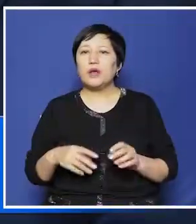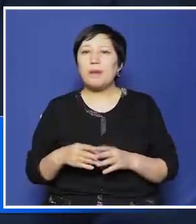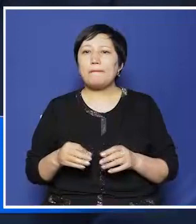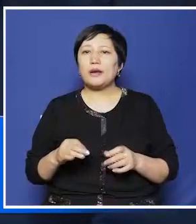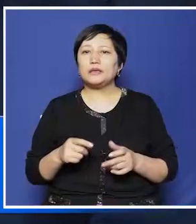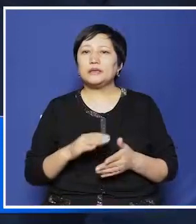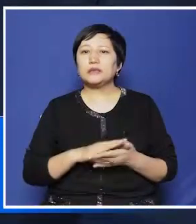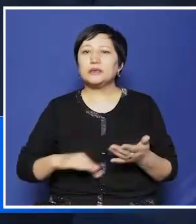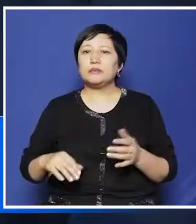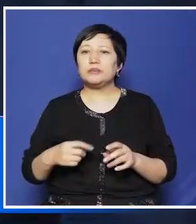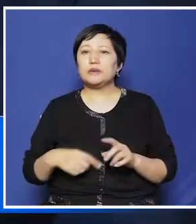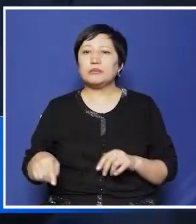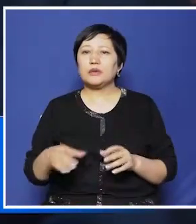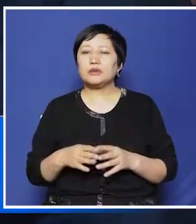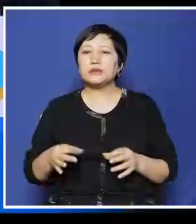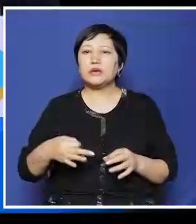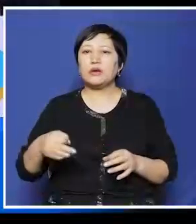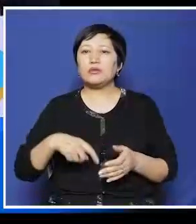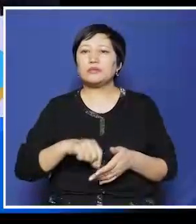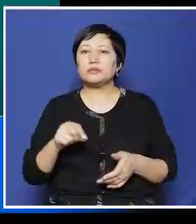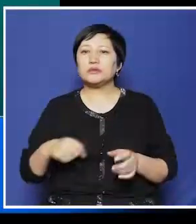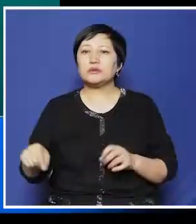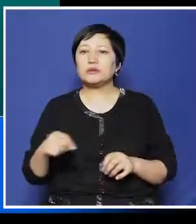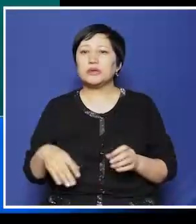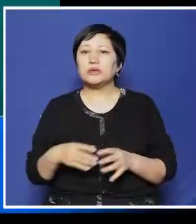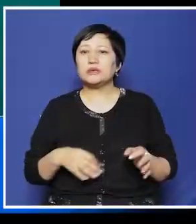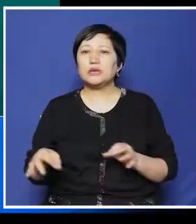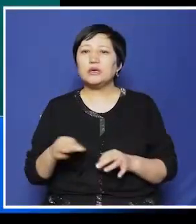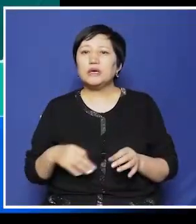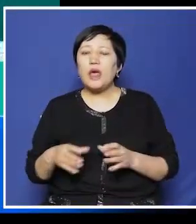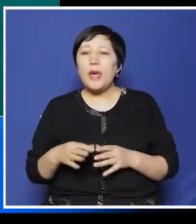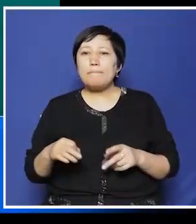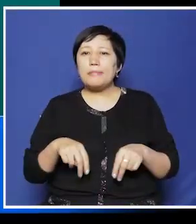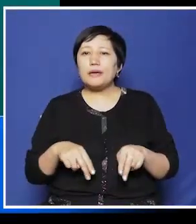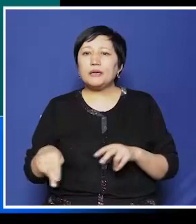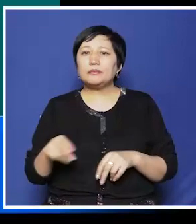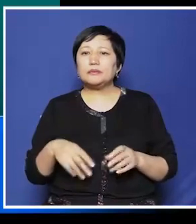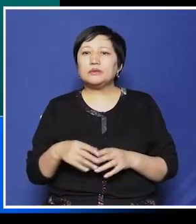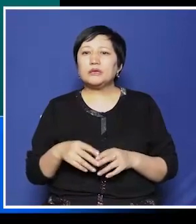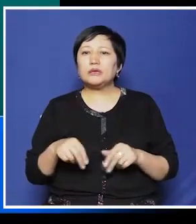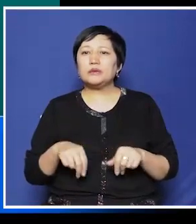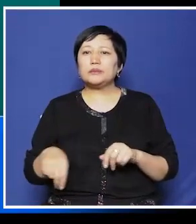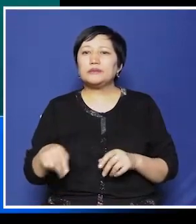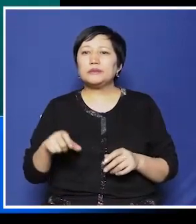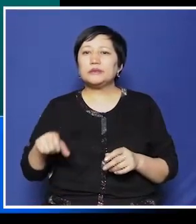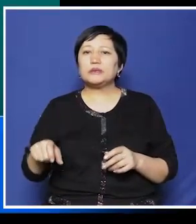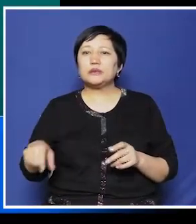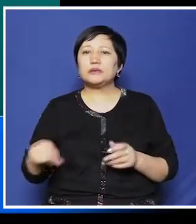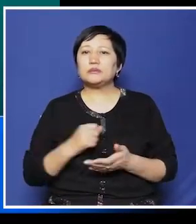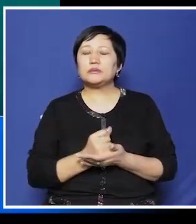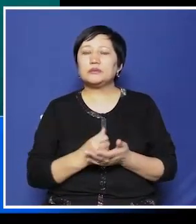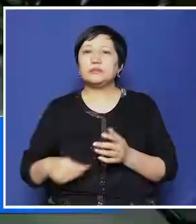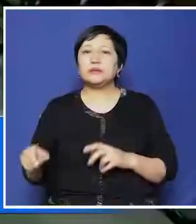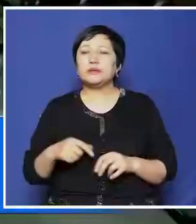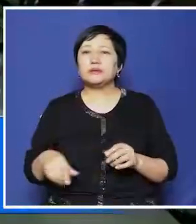партиялық тізімдер және бір мандаттық аумақтық сайлау округтері бойынша сайланатын парламент мәжілісінің депутаттығына кандидаттарды